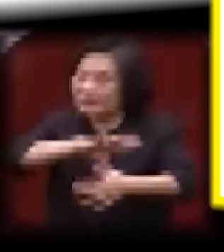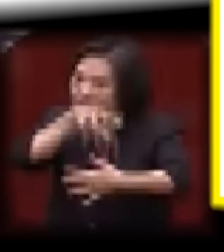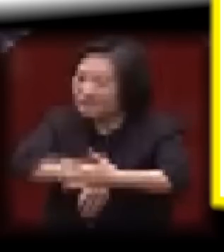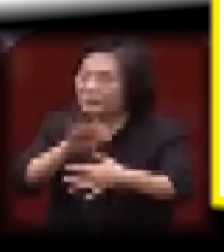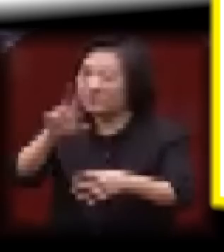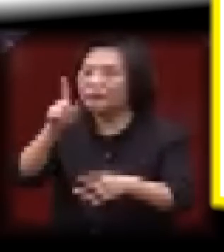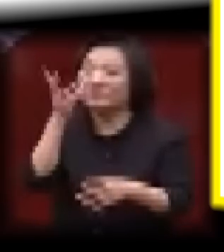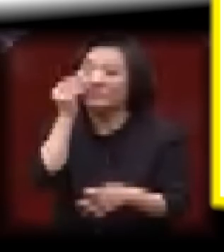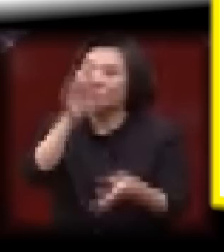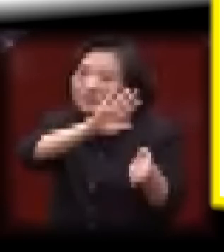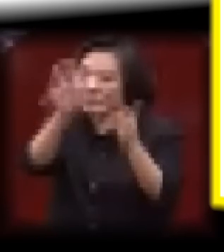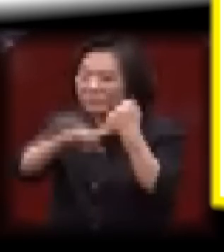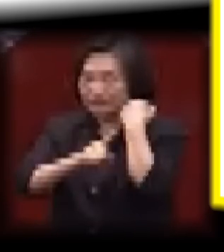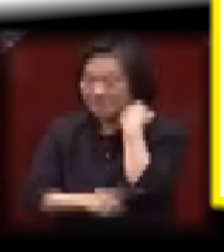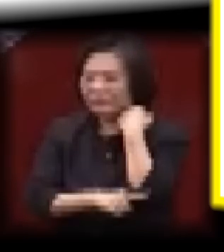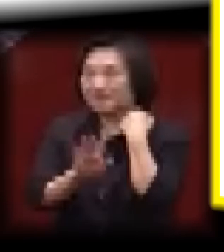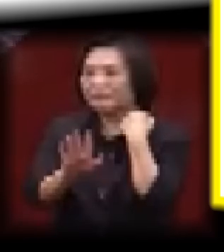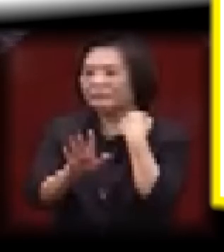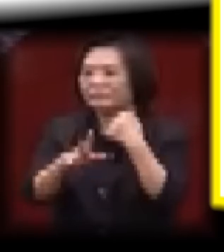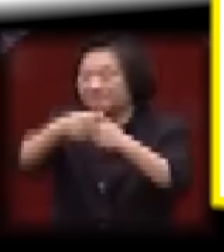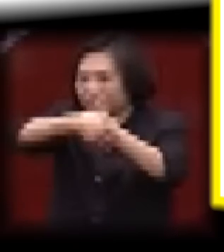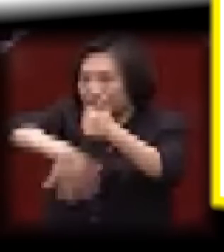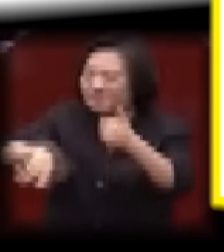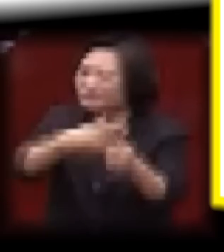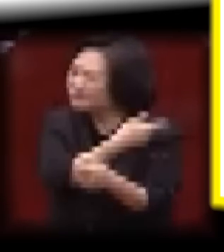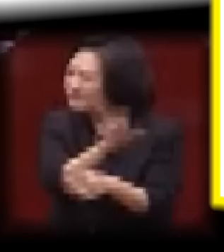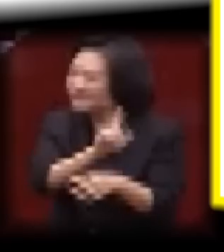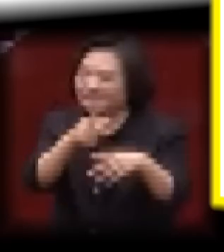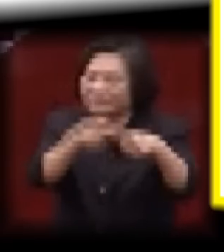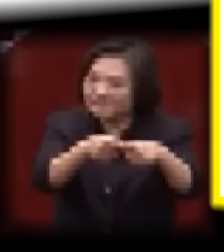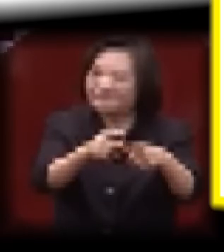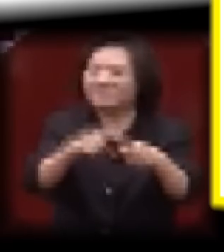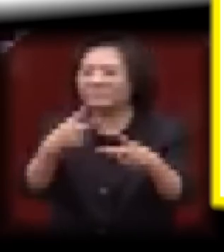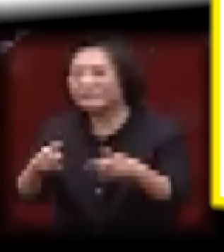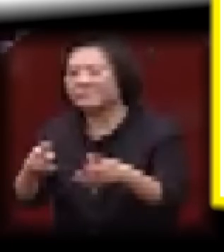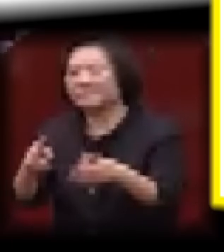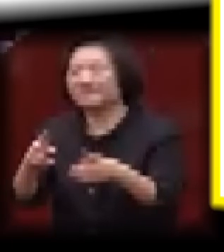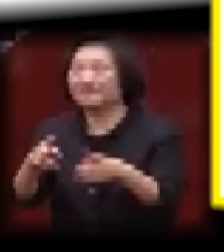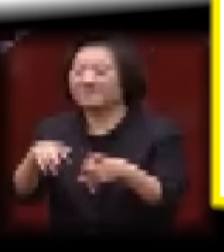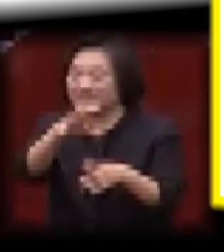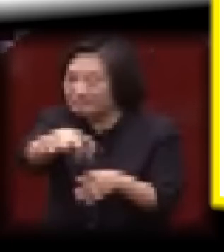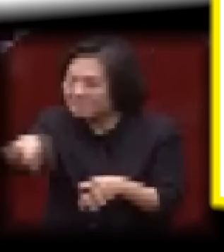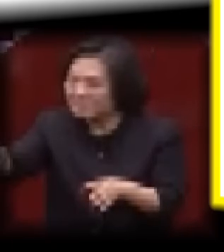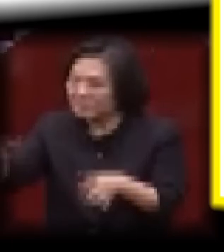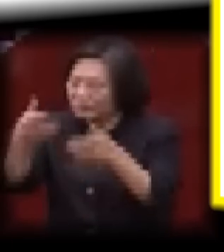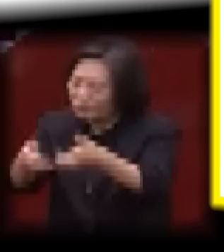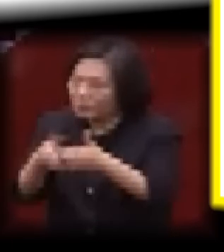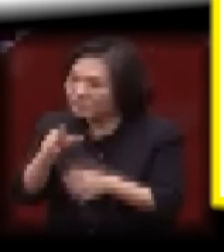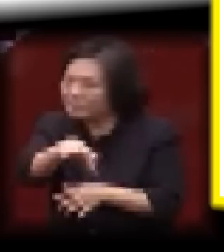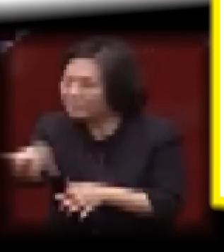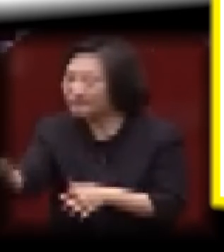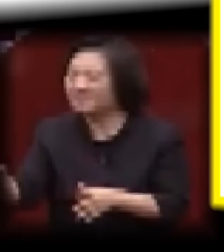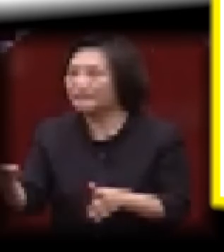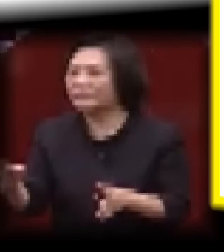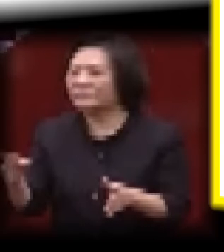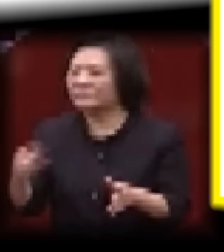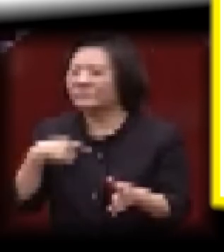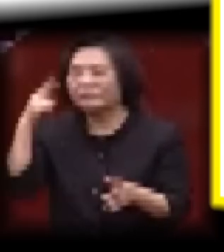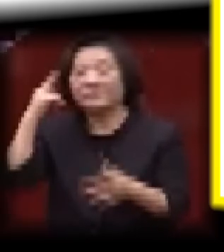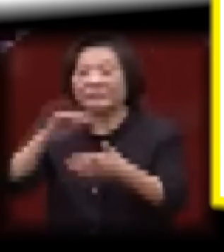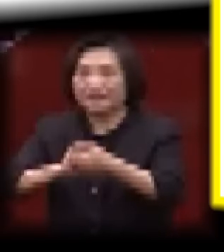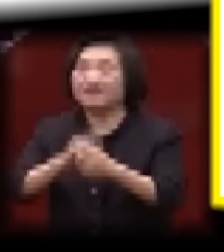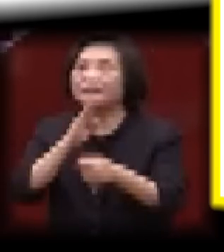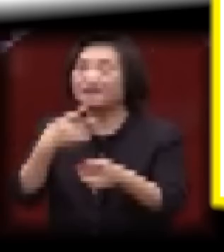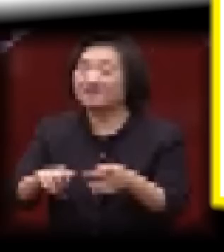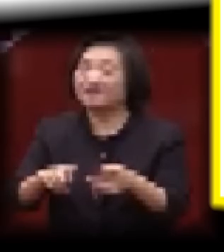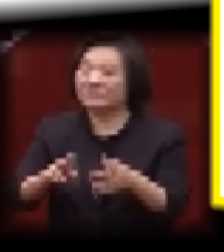项目，你知道不管是我们在都市计划通盘检讨的或是这个重点景观地区，你知道这个我们都可以在都市计划里面去